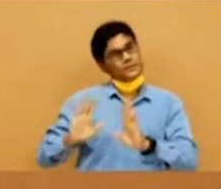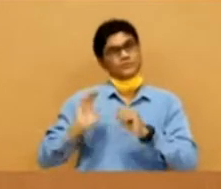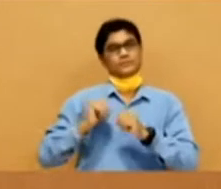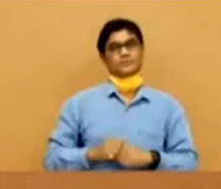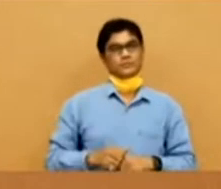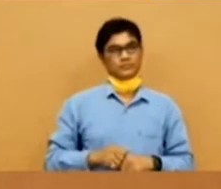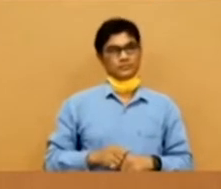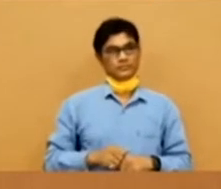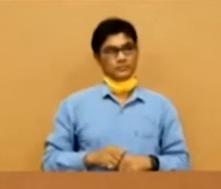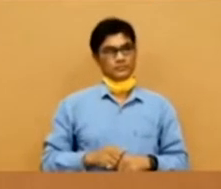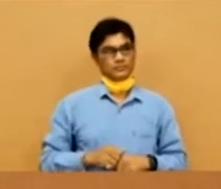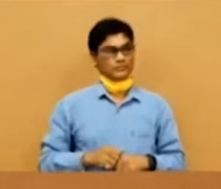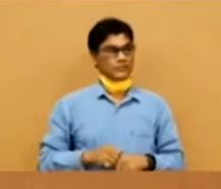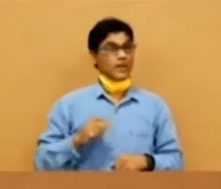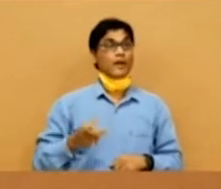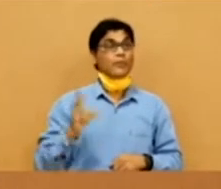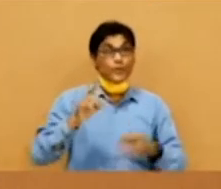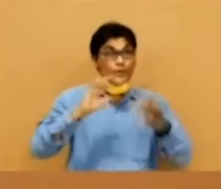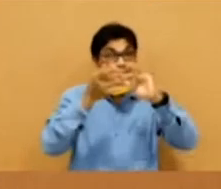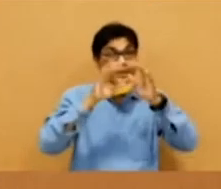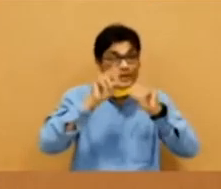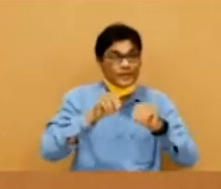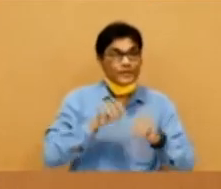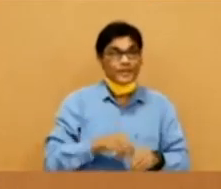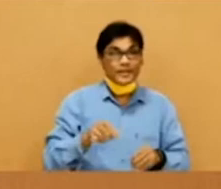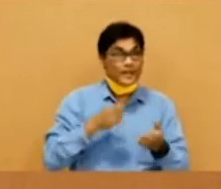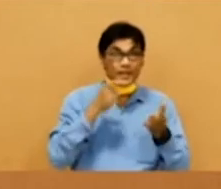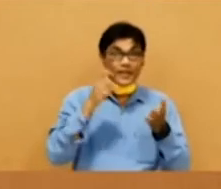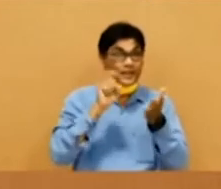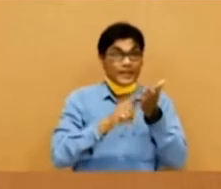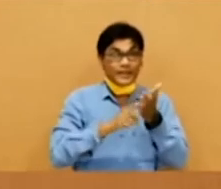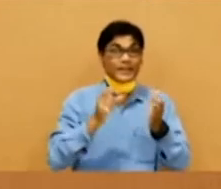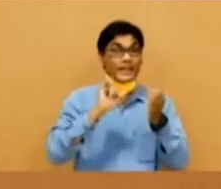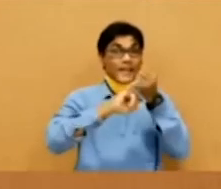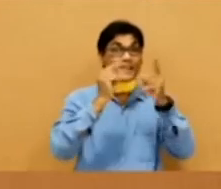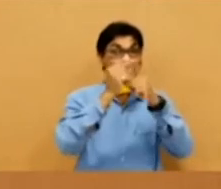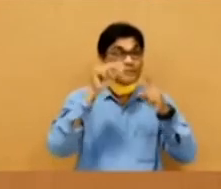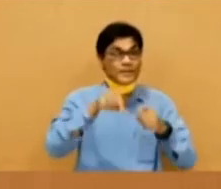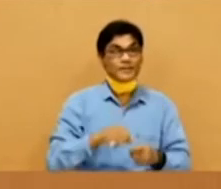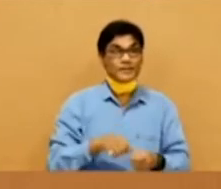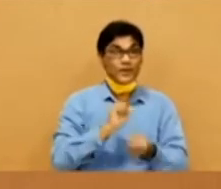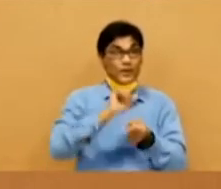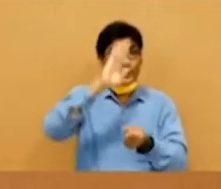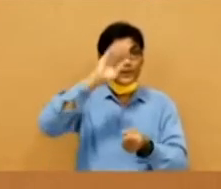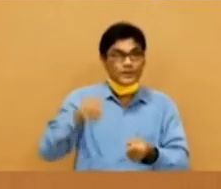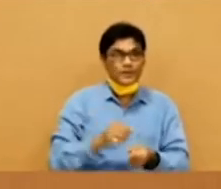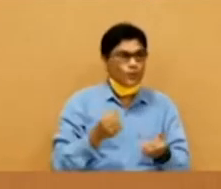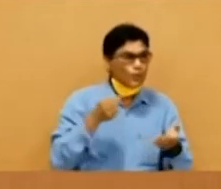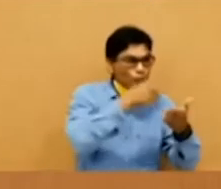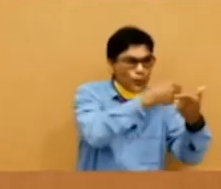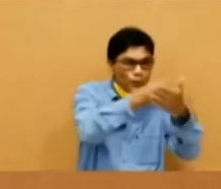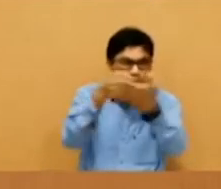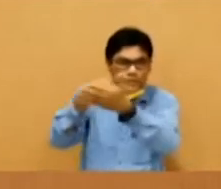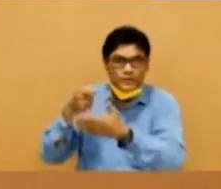ରହିଛି। ଏବଂ ଏହି ପୋର୍ଟାଲ ମାଧ୍ୟମରେ ଜିଲ୍ଲାପାଳ ଏବଂ ଏସ୍ପିମାନେ ସେମାନଙ୍କର ଗନ୍ତବ୍ୟ ଜିଲ୍ଲାକୁ କେଉଁ କେଉଁ